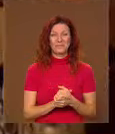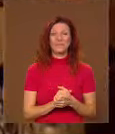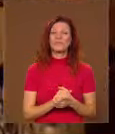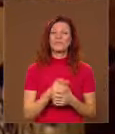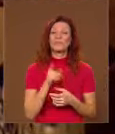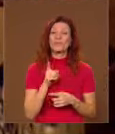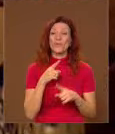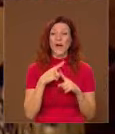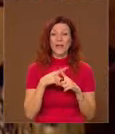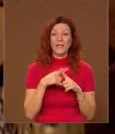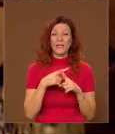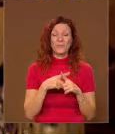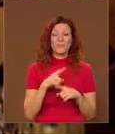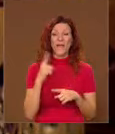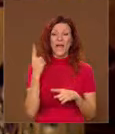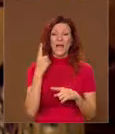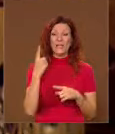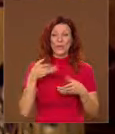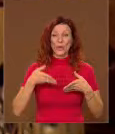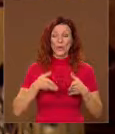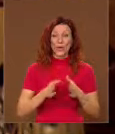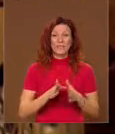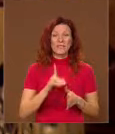Чухме химнат Единородни Сине Божий.